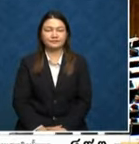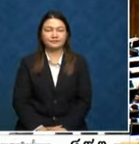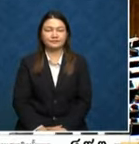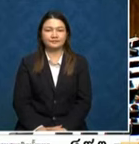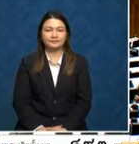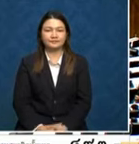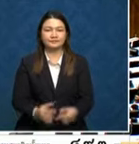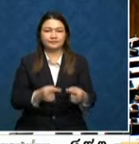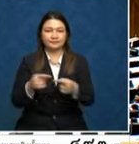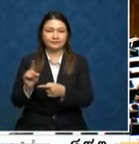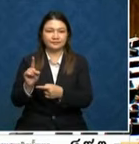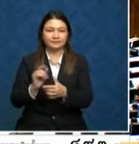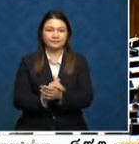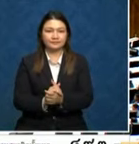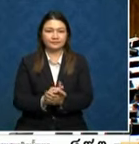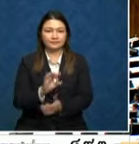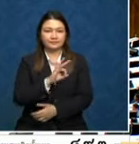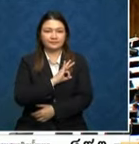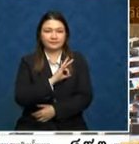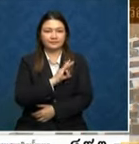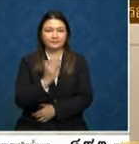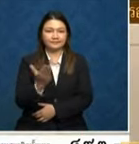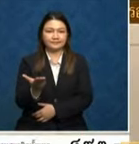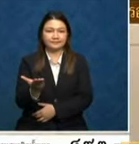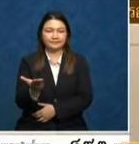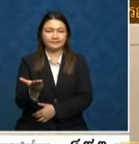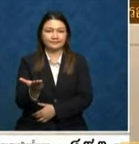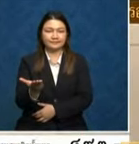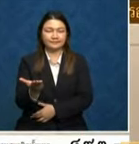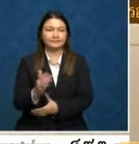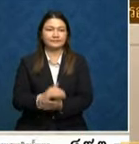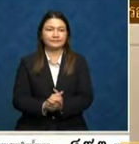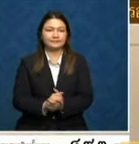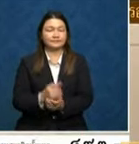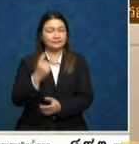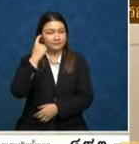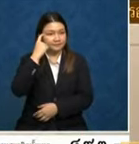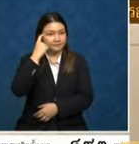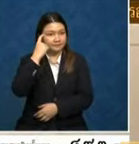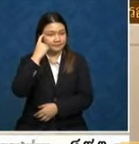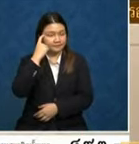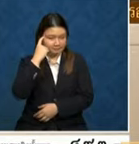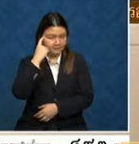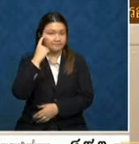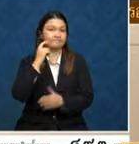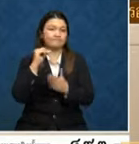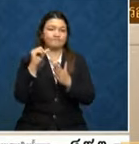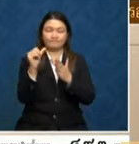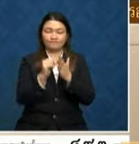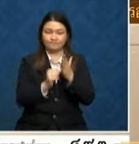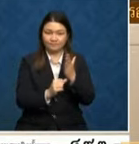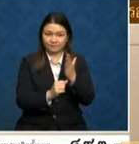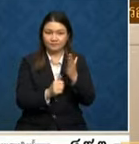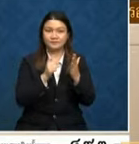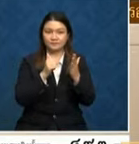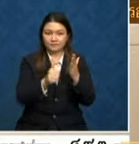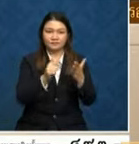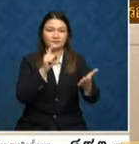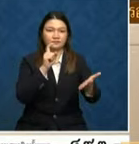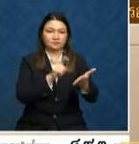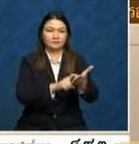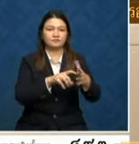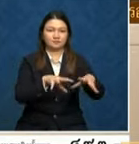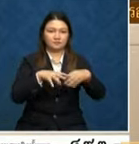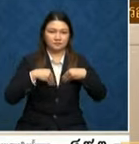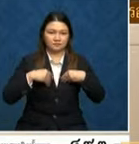ต่อไปขอเชิญท่านสมาชิกใช้สิทธิ์ออกเสียงลงคะแนนนะครับผู้ใดเห็นควรให้มีการแก้ไขโปรดกดปุ่มเห็นด้วย